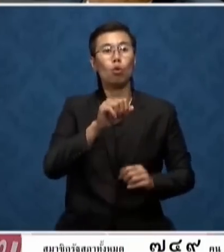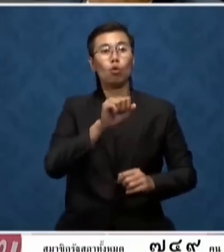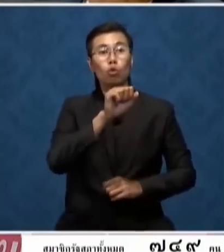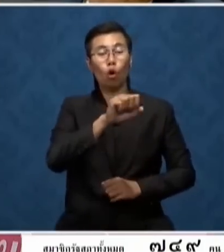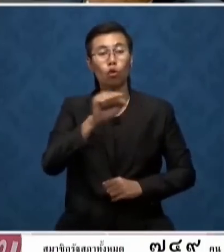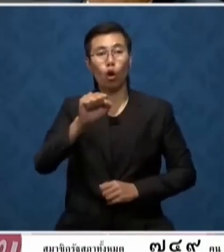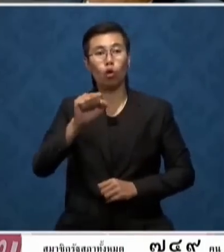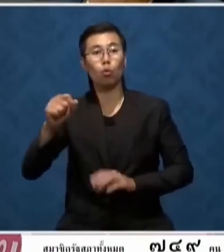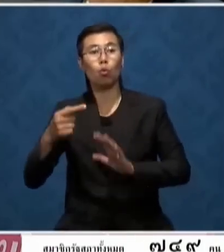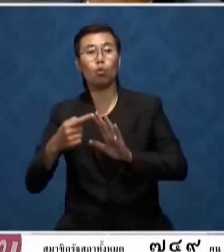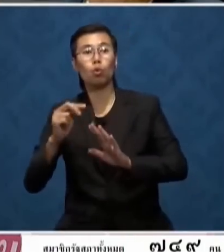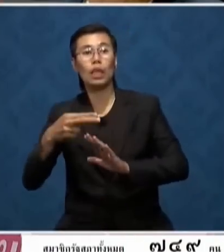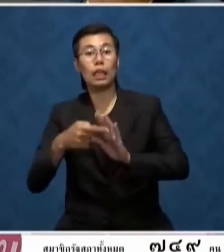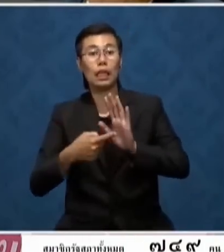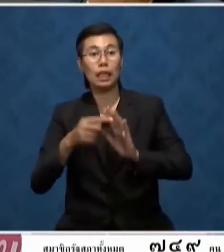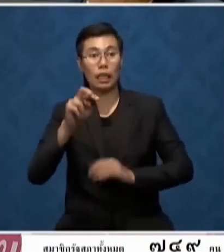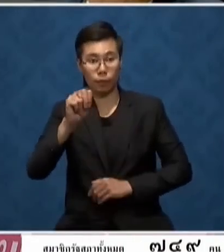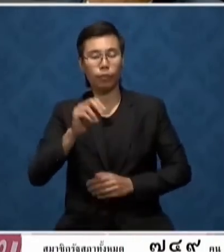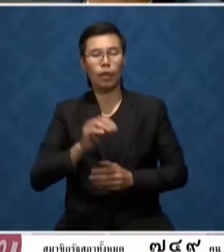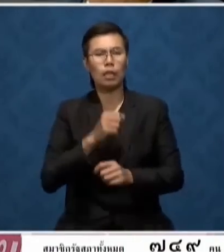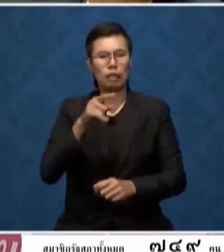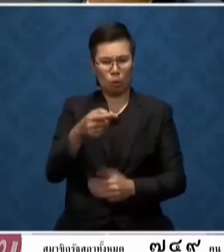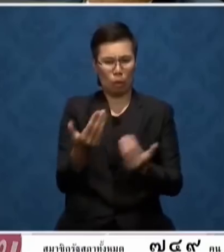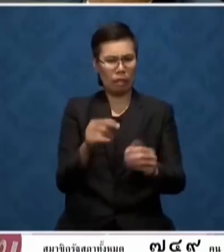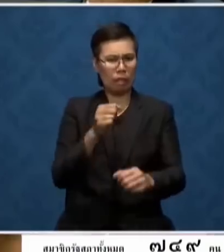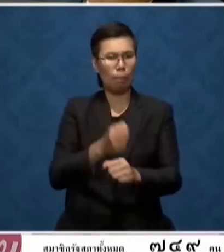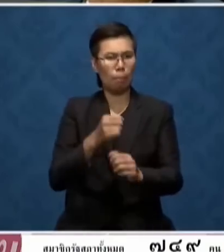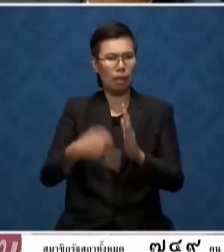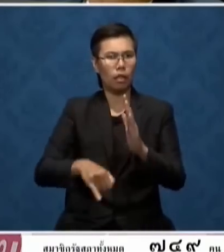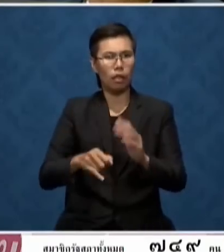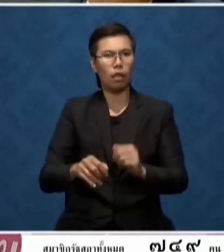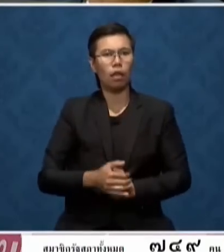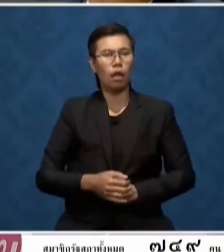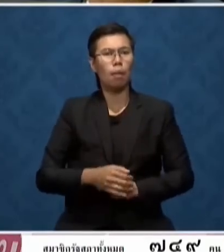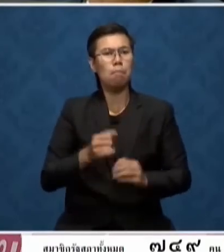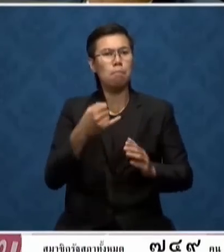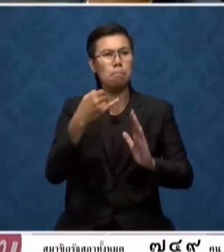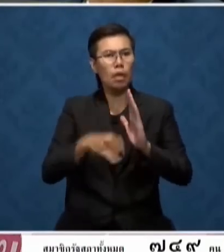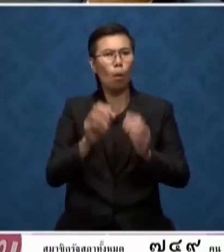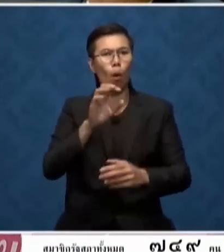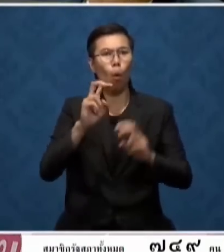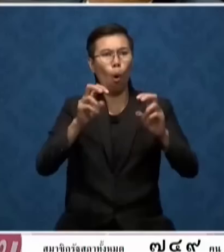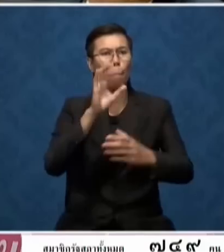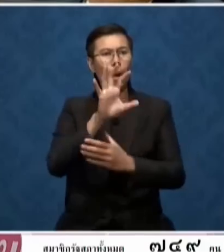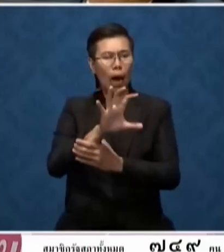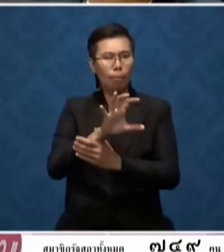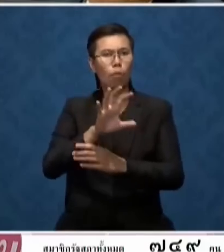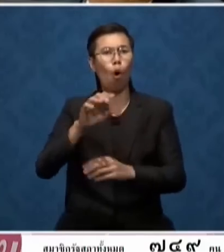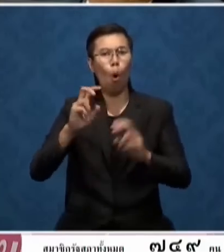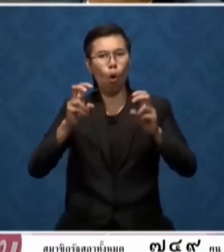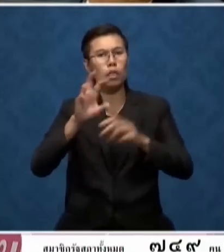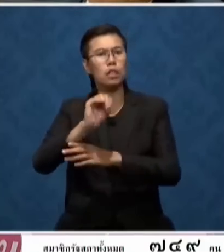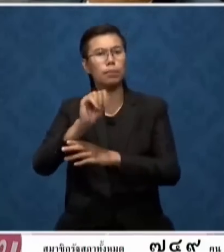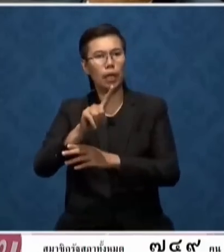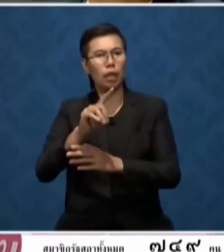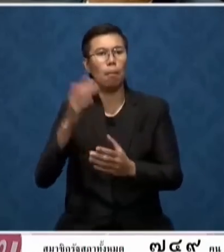งั้นไม่ต้องอธิบายนะครับตอนนี้เนี่ยท่านทำผิดข้อบังคับแล้วคือข้อที่ 41เพราะว่าการเสนอคุณนิทานเมื่อ